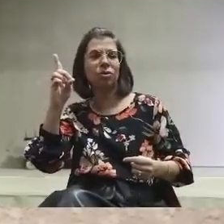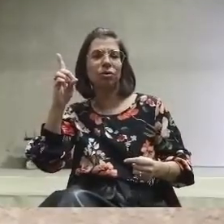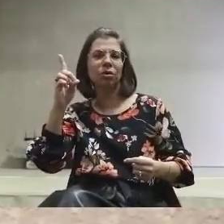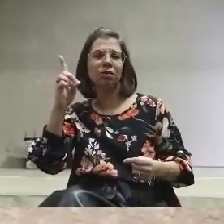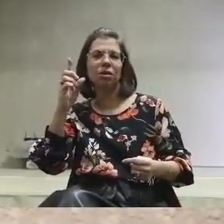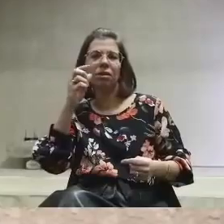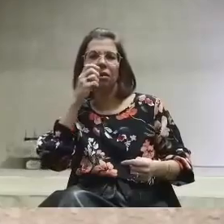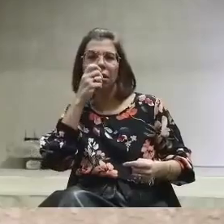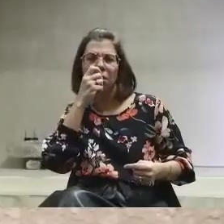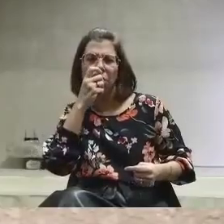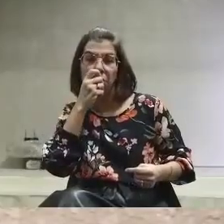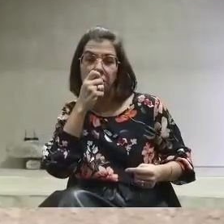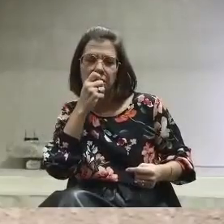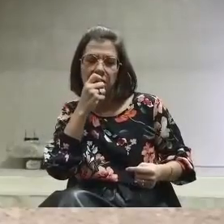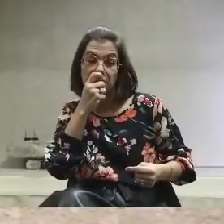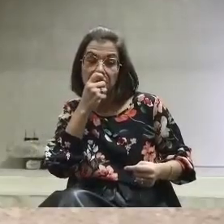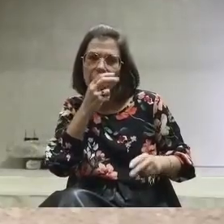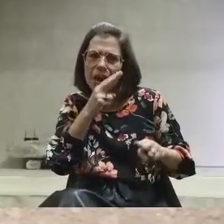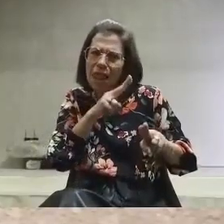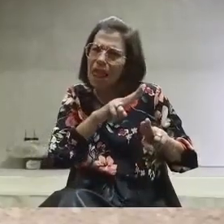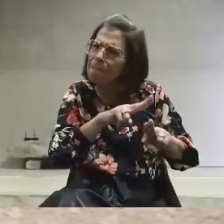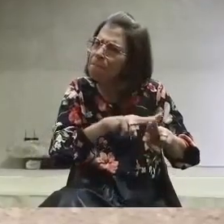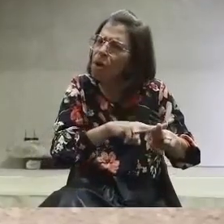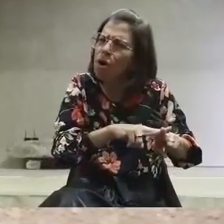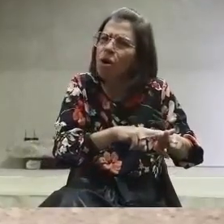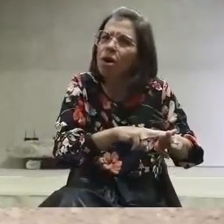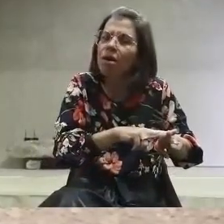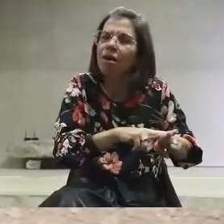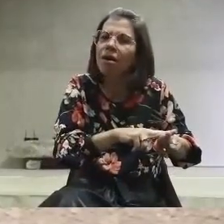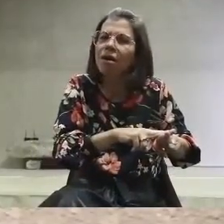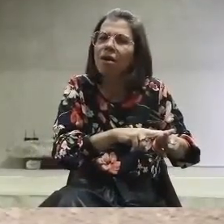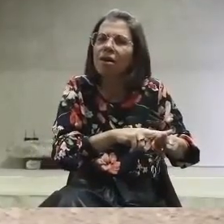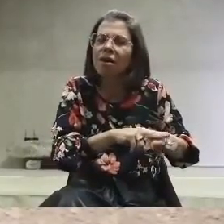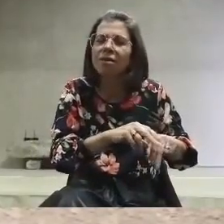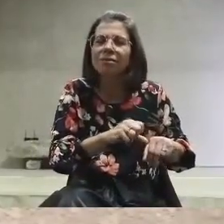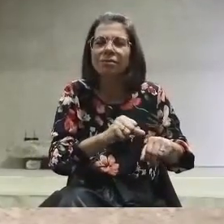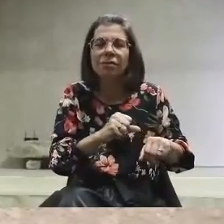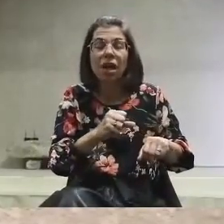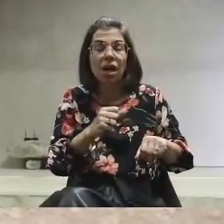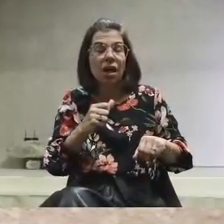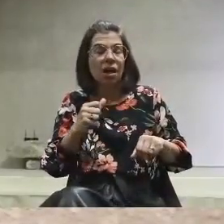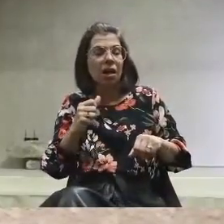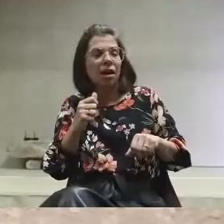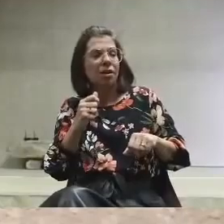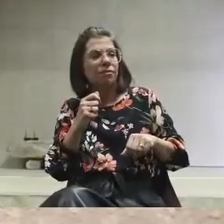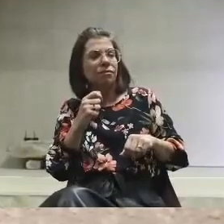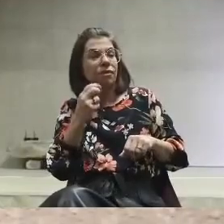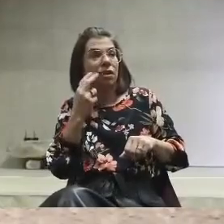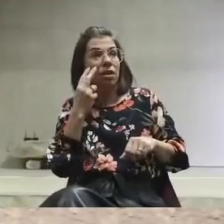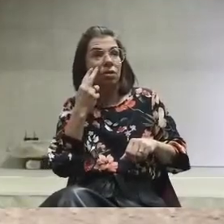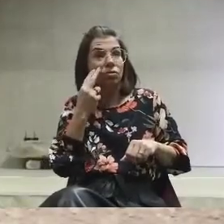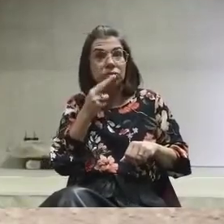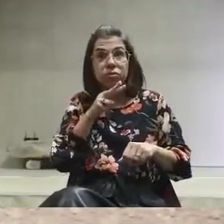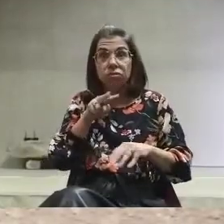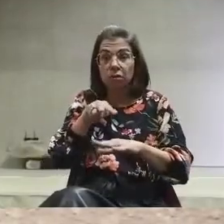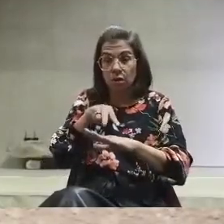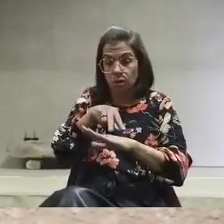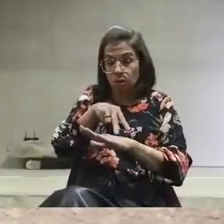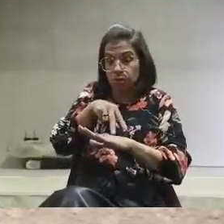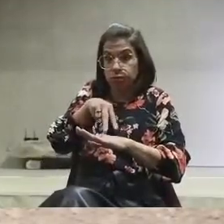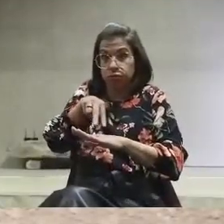gagner la mort et qu'on soit dans la confusion et désorienté, perdu dans la vie. Parce qu'en